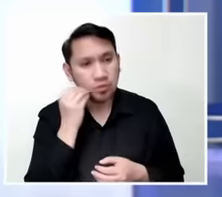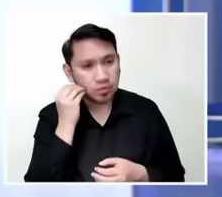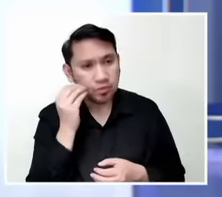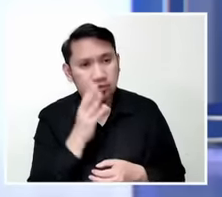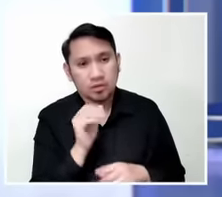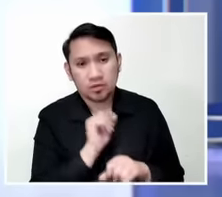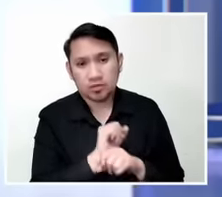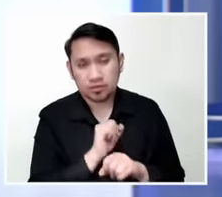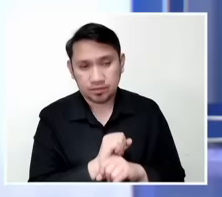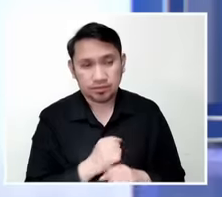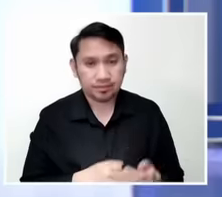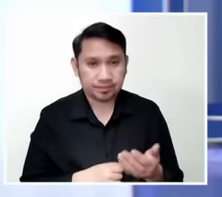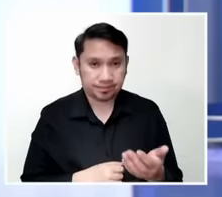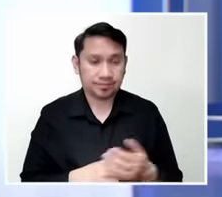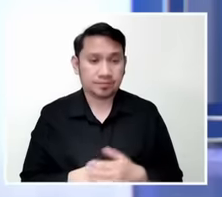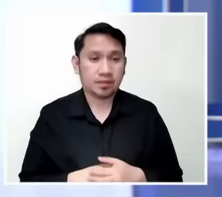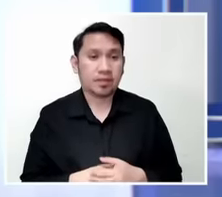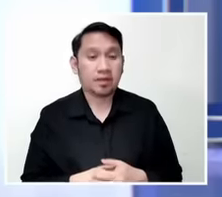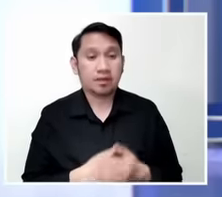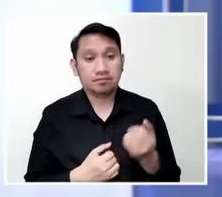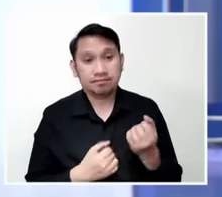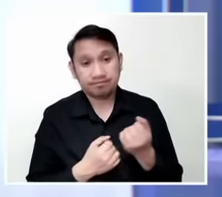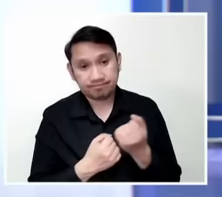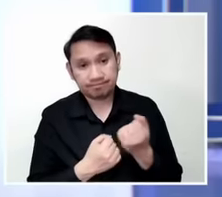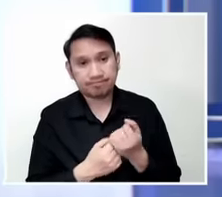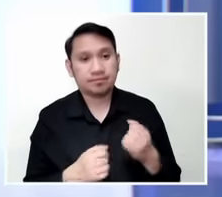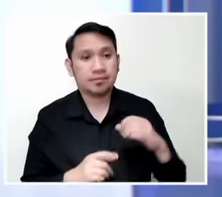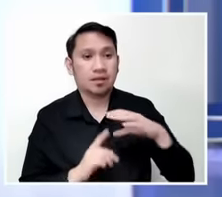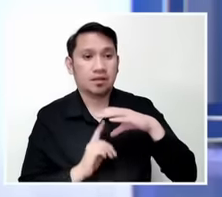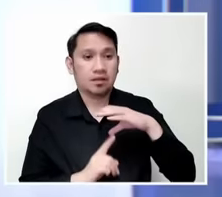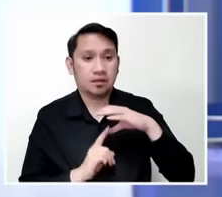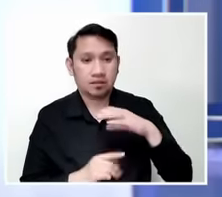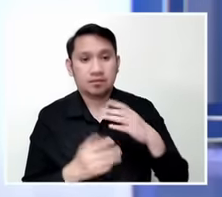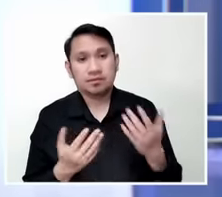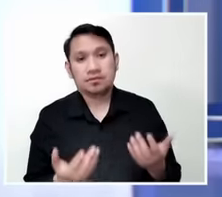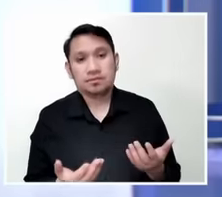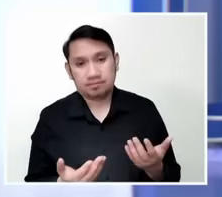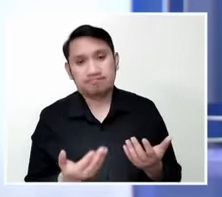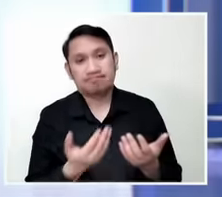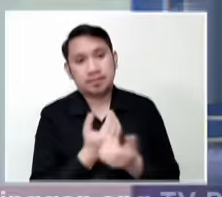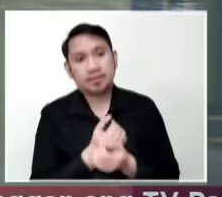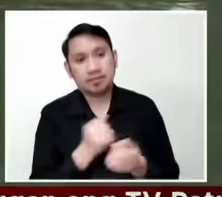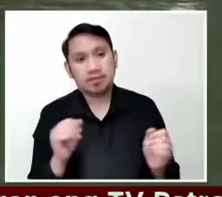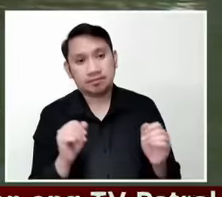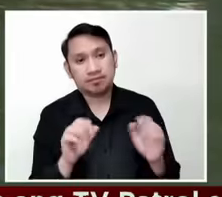buhay. Sila po ang inalalayan ng ABS-CBN Sagip Kapamilya.